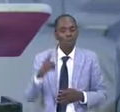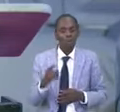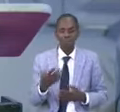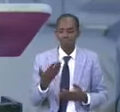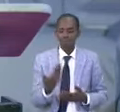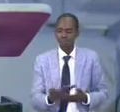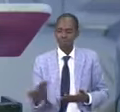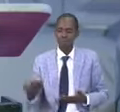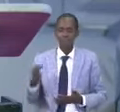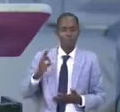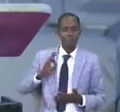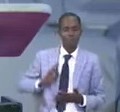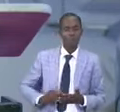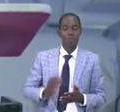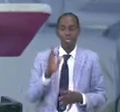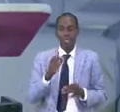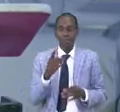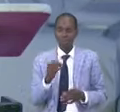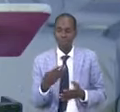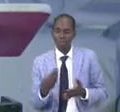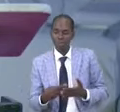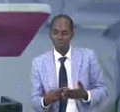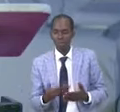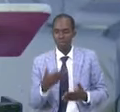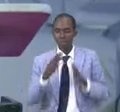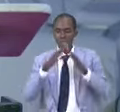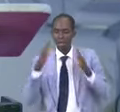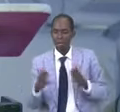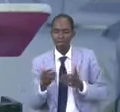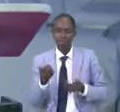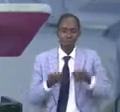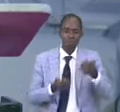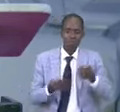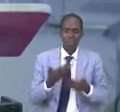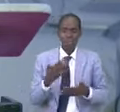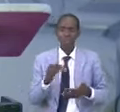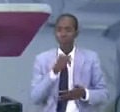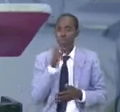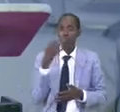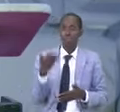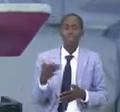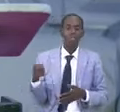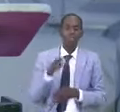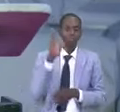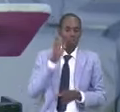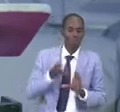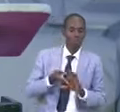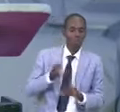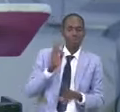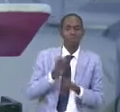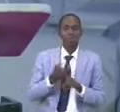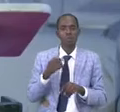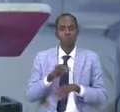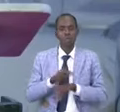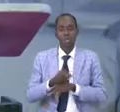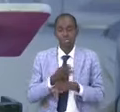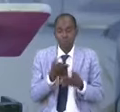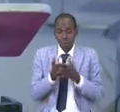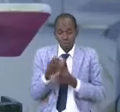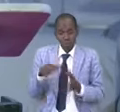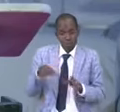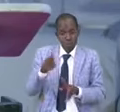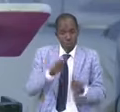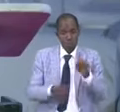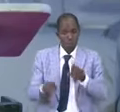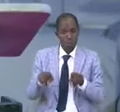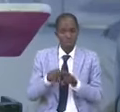matérielles ne sont pas là ils sont hors du ministère et à travers eux le nom de Dieu bras fermé il y a des lieux vous allez